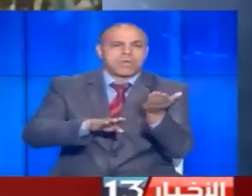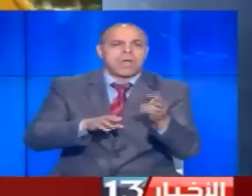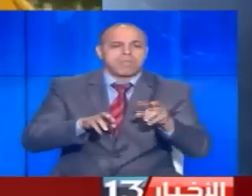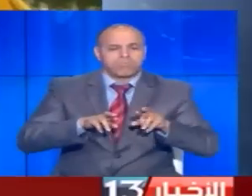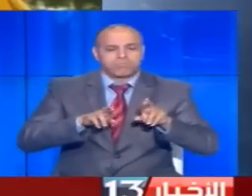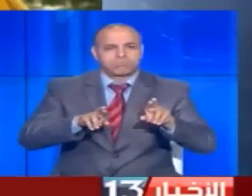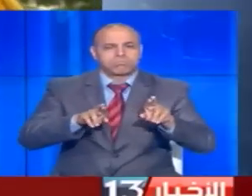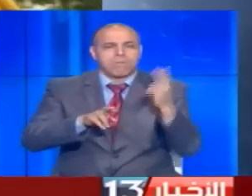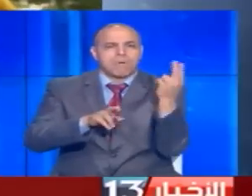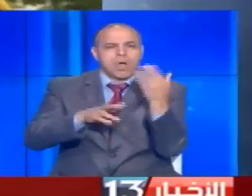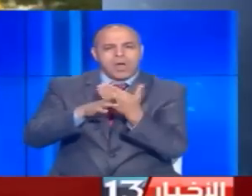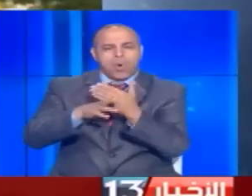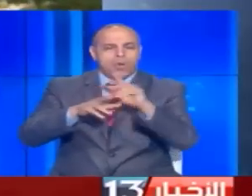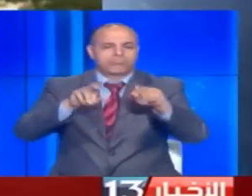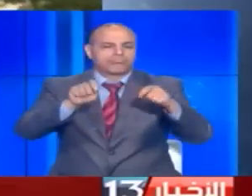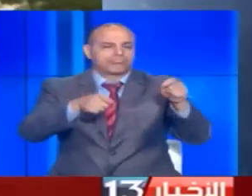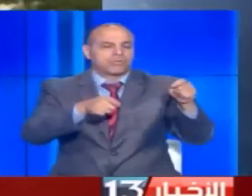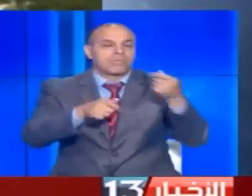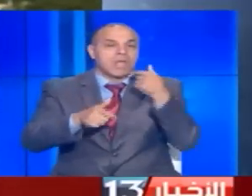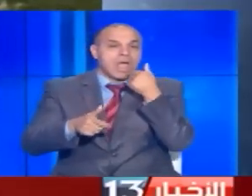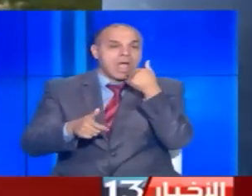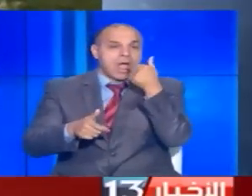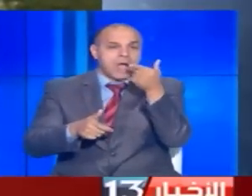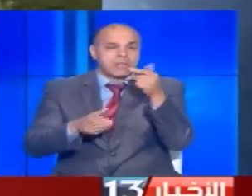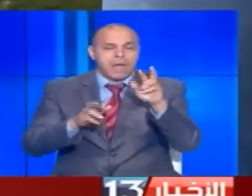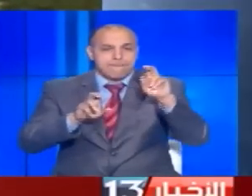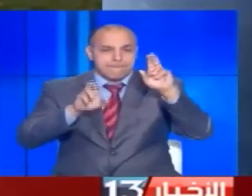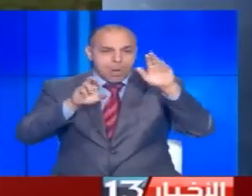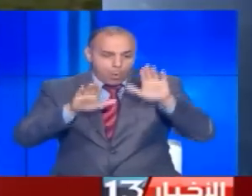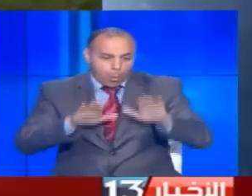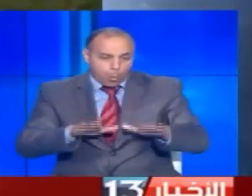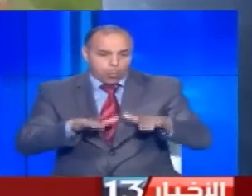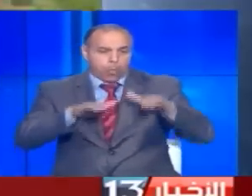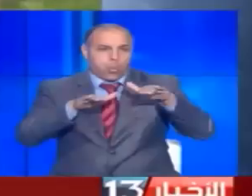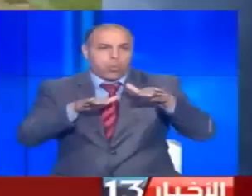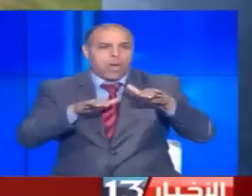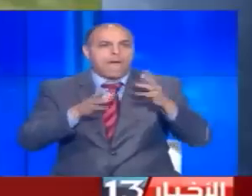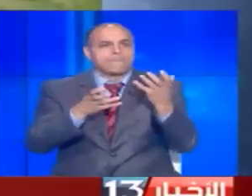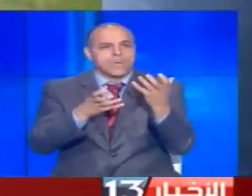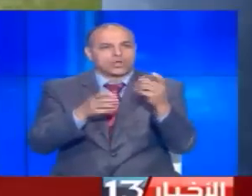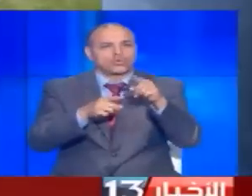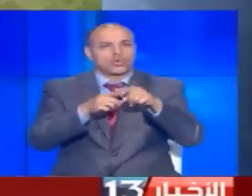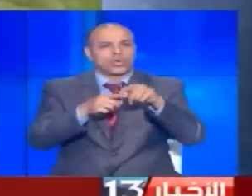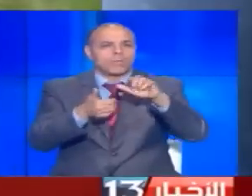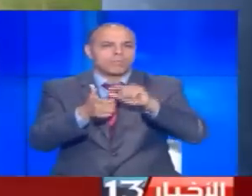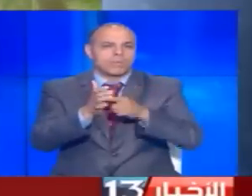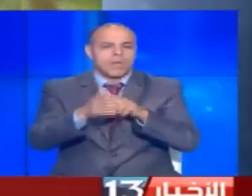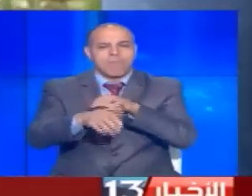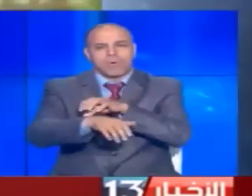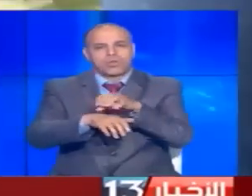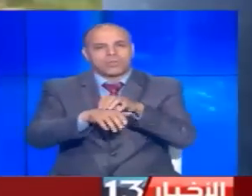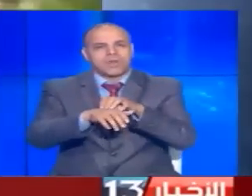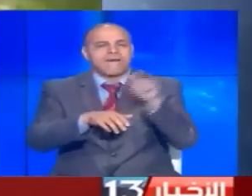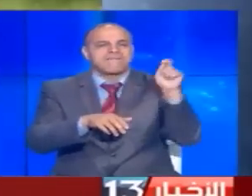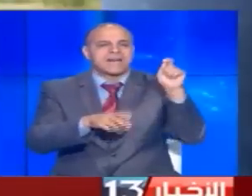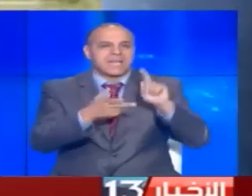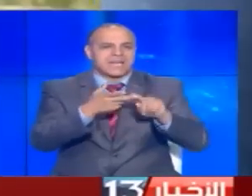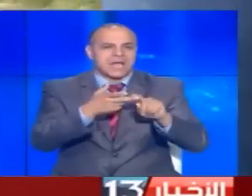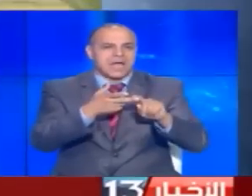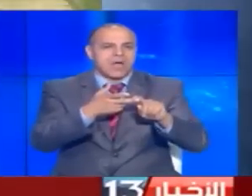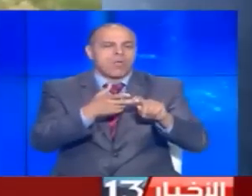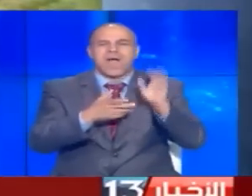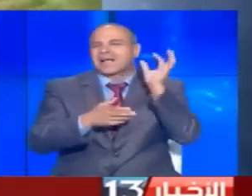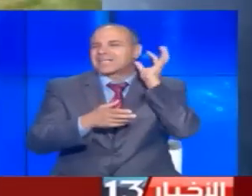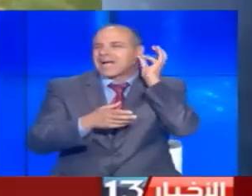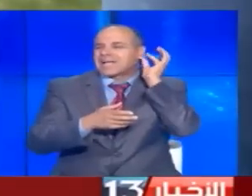من المعاهد والمدارس. كما غمرت مياه الأمطار التي تساقطت بكمية هامة بكل من معتمديات فريانة ومجلب